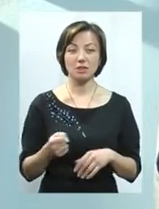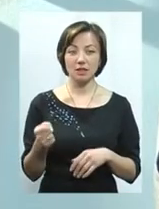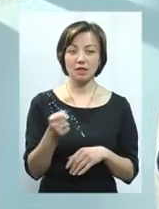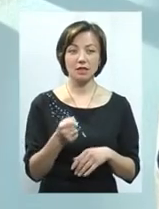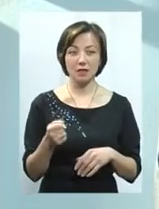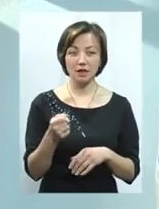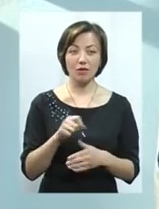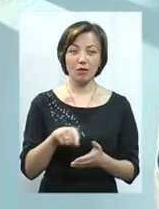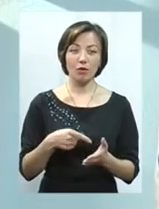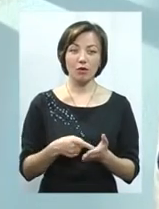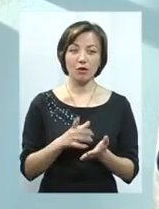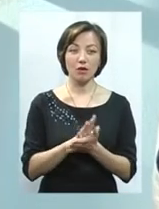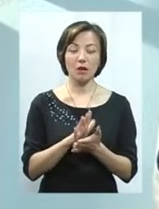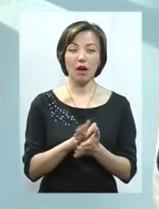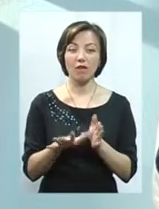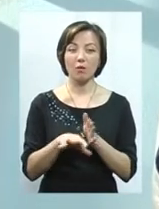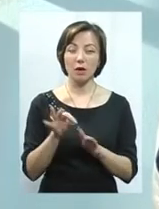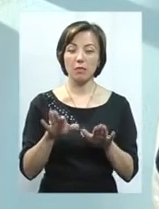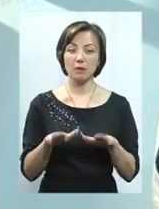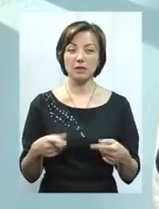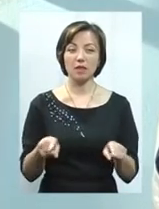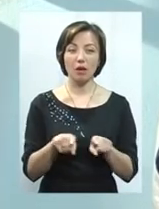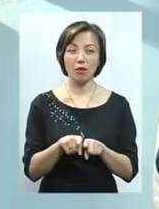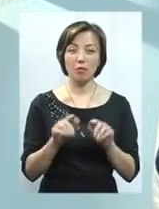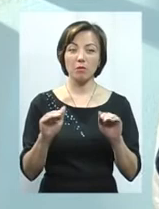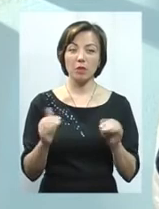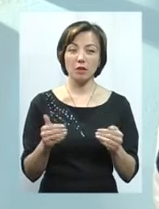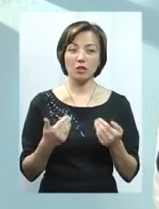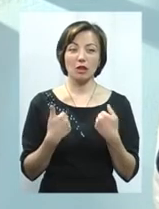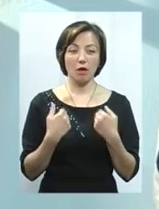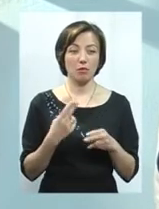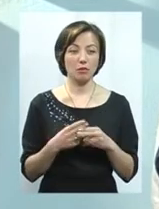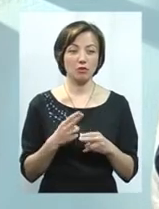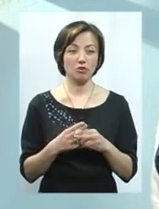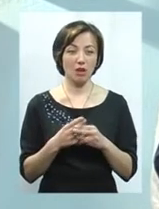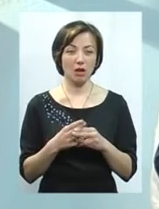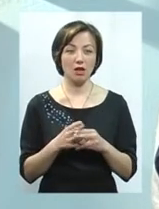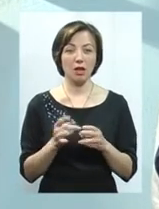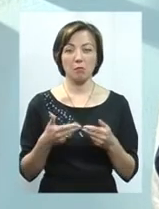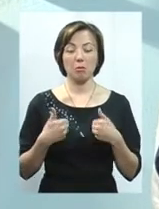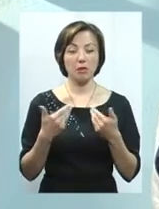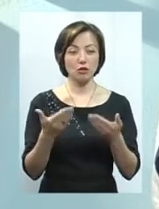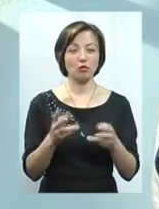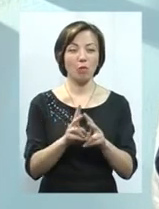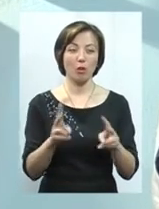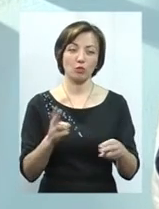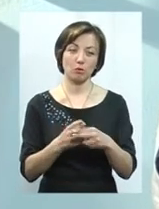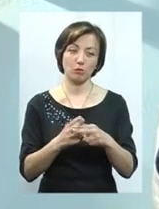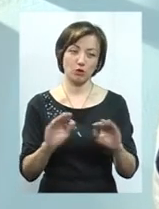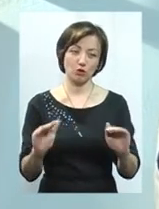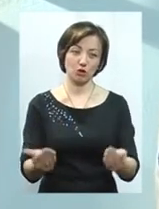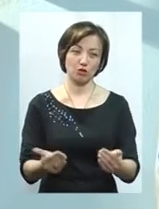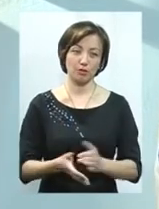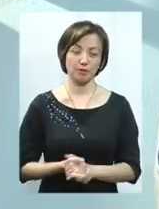дійти. Вот. А выбираем место такое, чтобы, допустим, меньше нам мешали собачникам, и мы, чтобы меньше кому-то мешали,